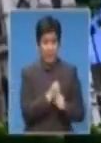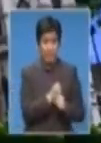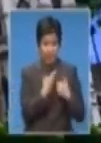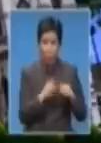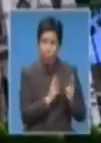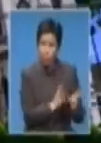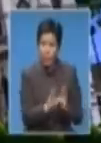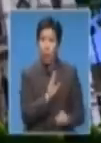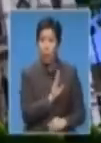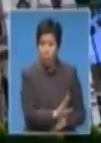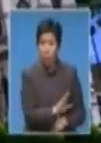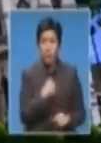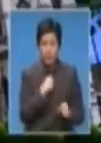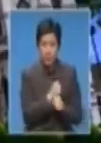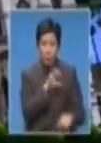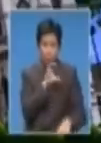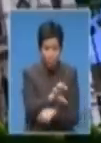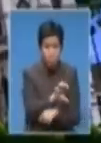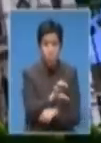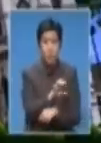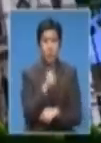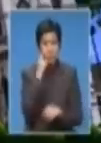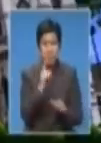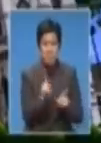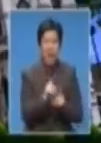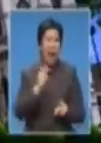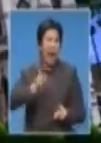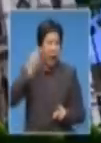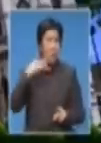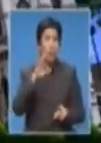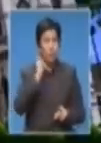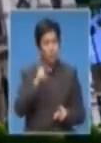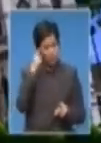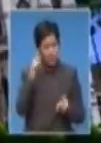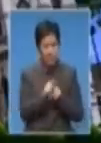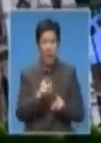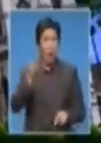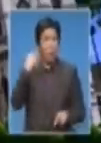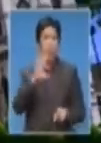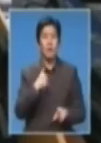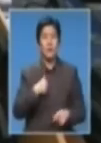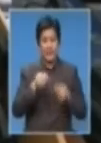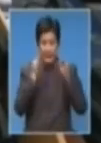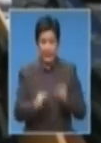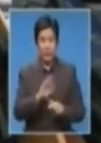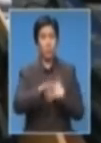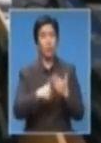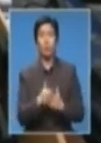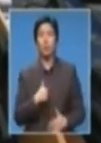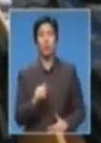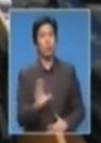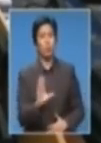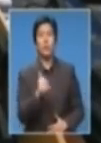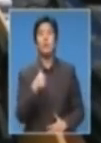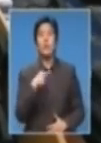การที่เหมาะสมมีกลไกที่จะควบคุมไม่ทุกอย่างมันกลับมาเหมือนเดิมถ้าไม่คิดกันออกมานะอย่าให้ผมเป็นคนตัดสินใจทั้งหมดได้ไหมนะท่